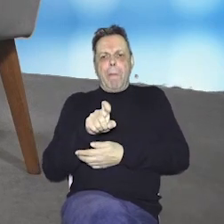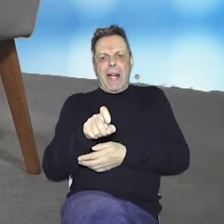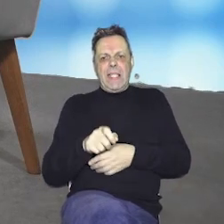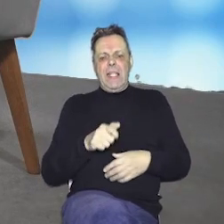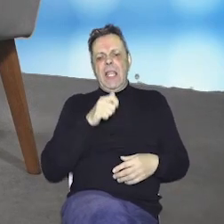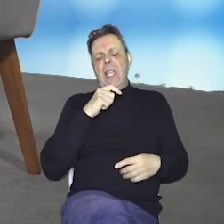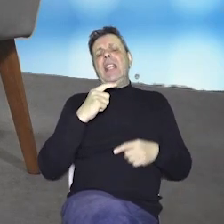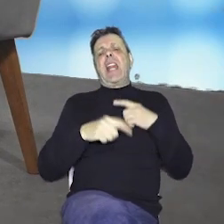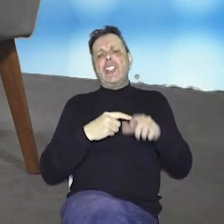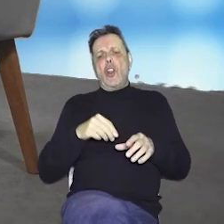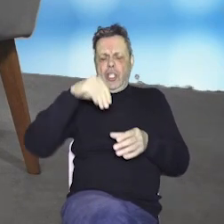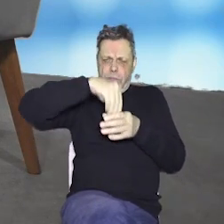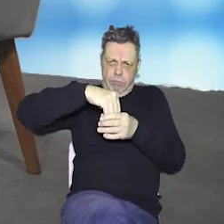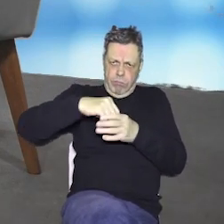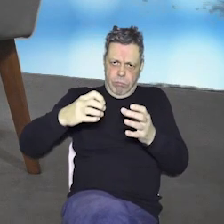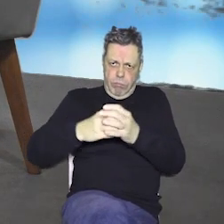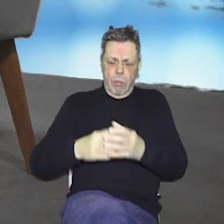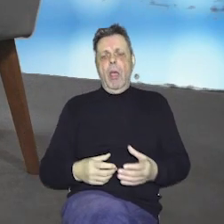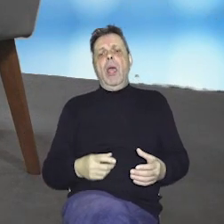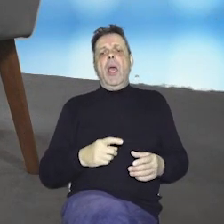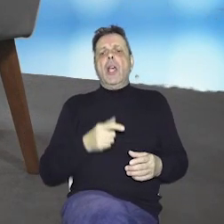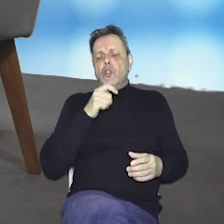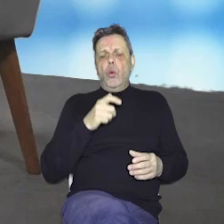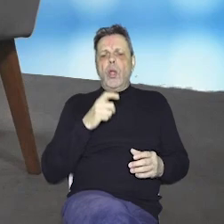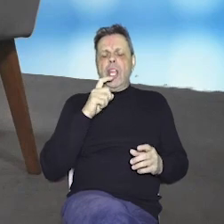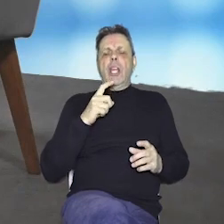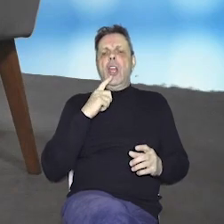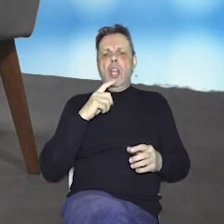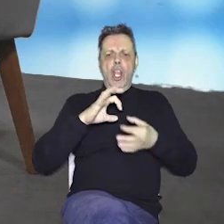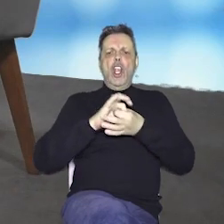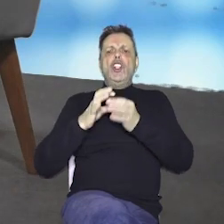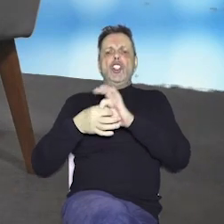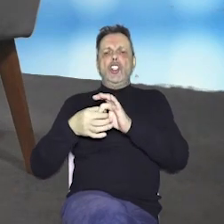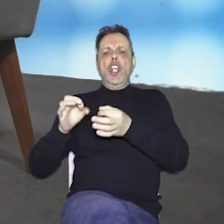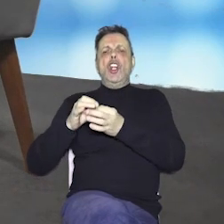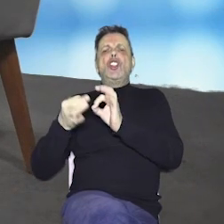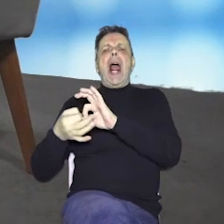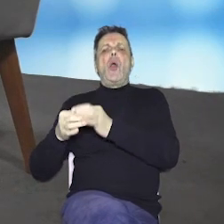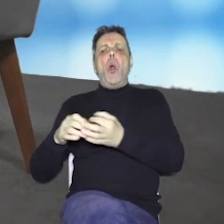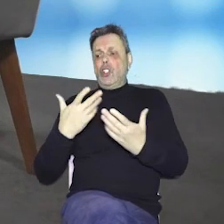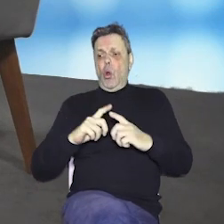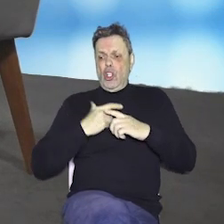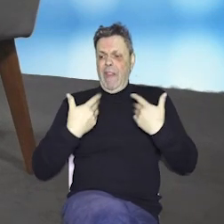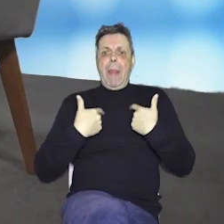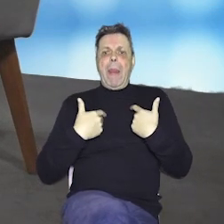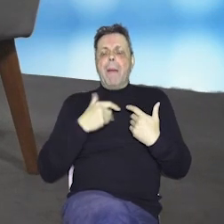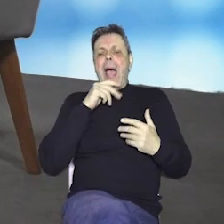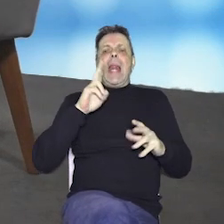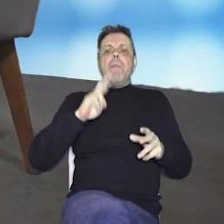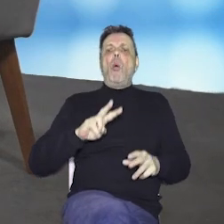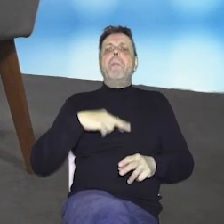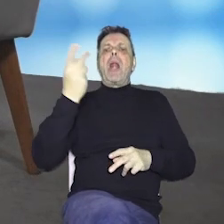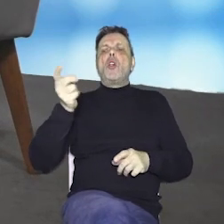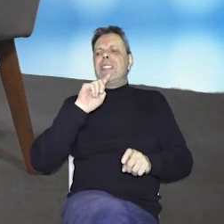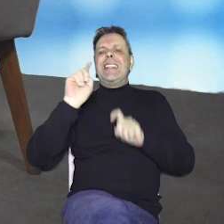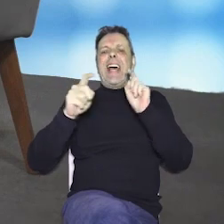i tradicionalno se u tu skupinu svrstavaju i člankonošci koji uglavnom ili žive na nama ili mogu prenositi